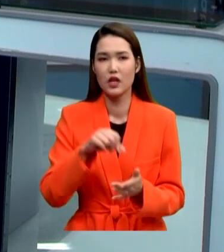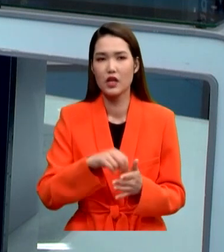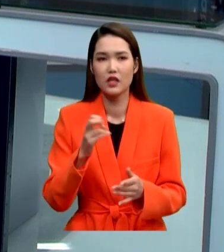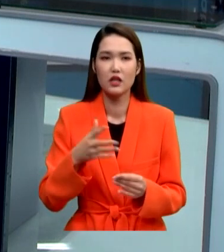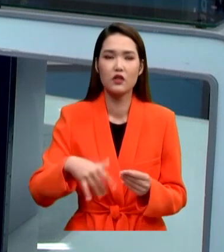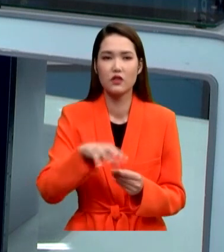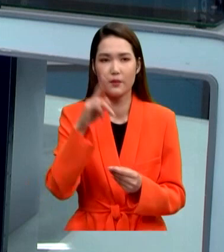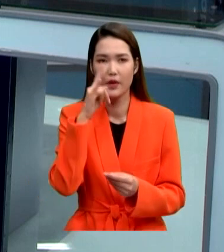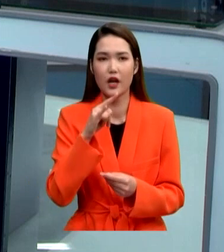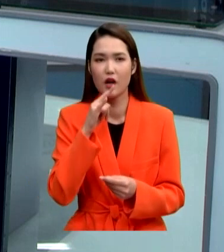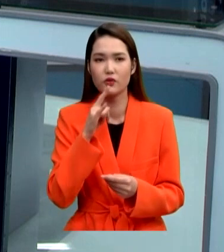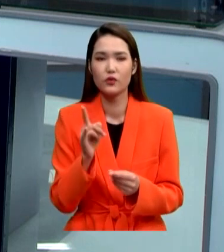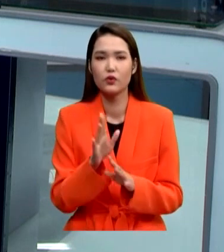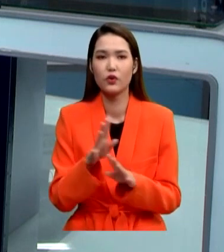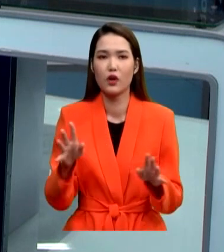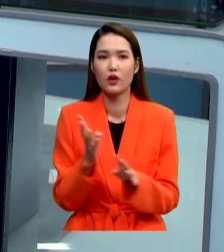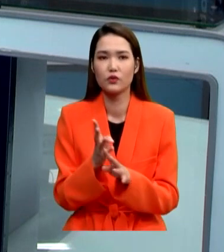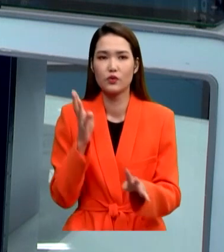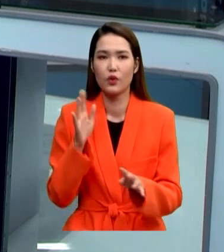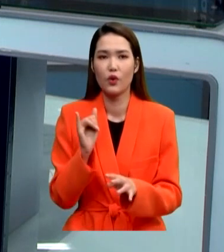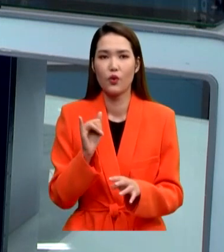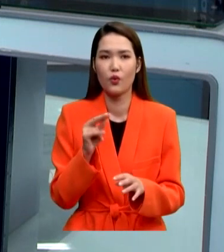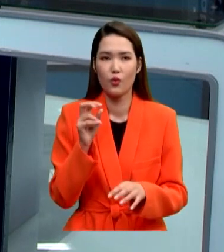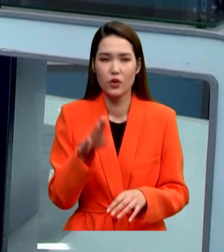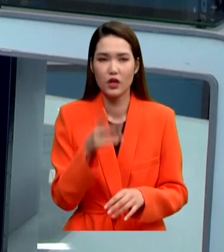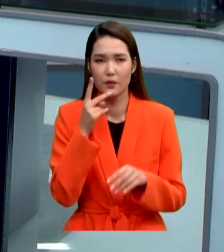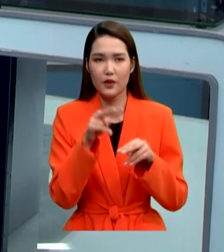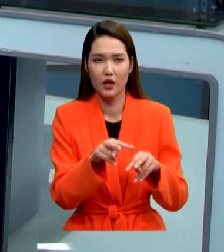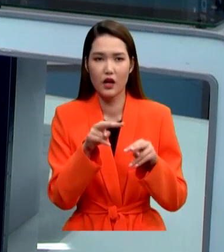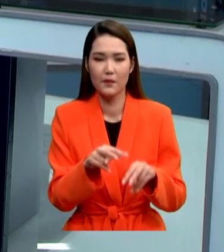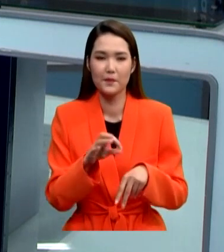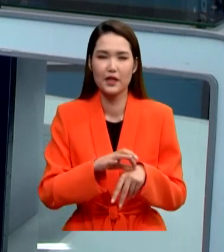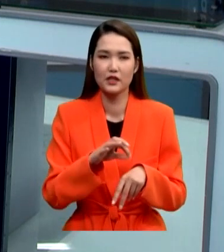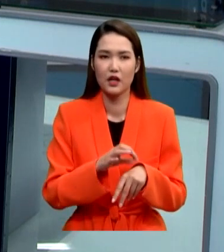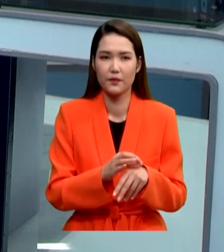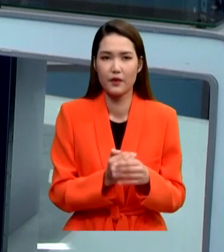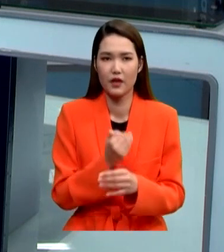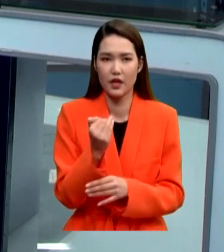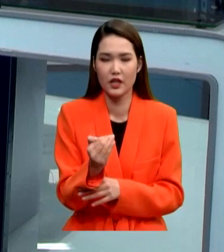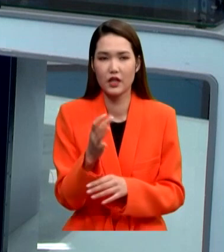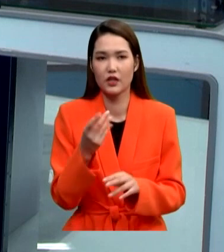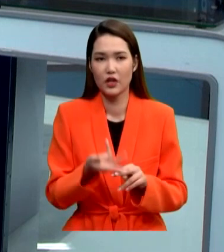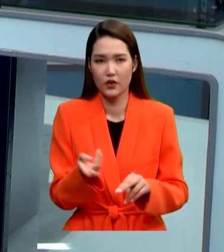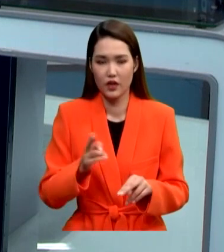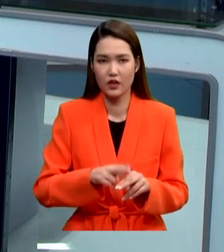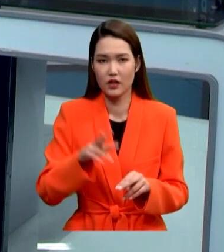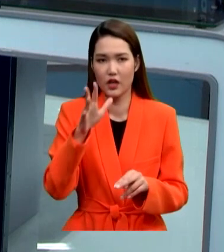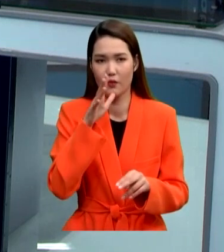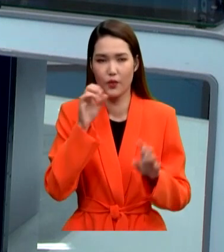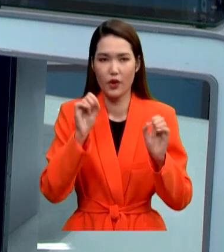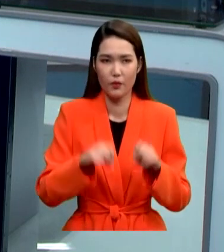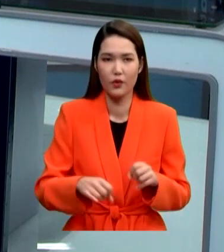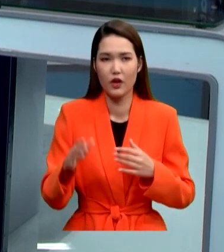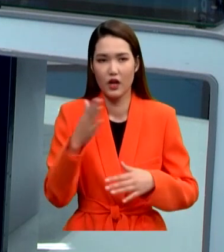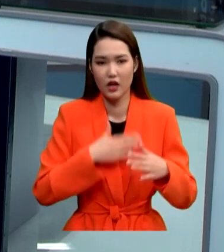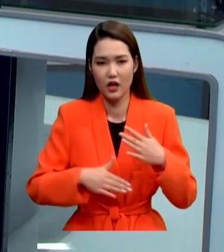это не всех казахстанцев, а только тех, кто состоит на учете и под наблюдением с хроническими заболеваниями. И вот на этом моменте можно